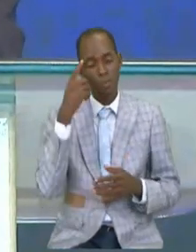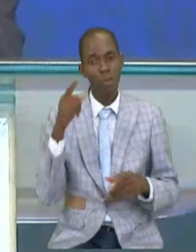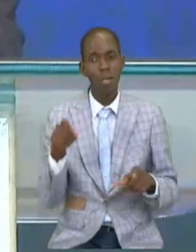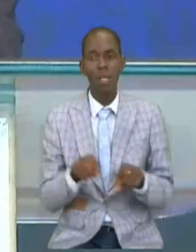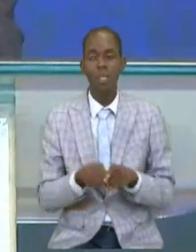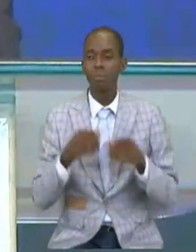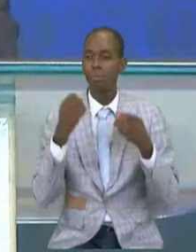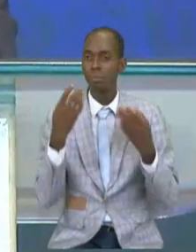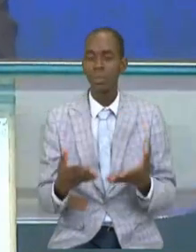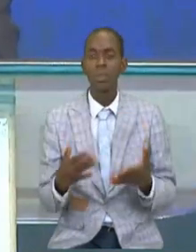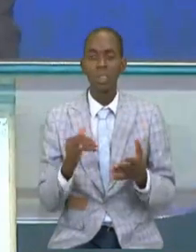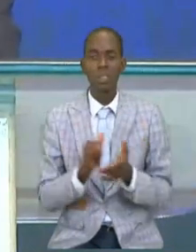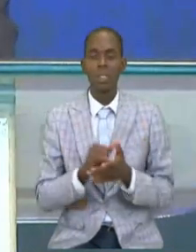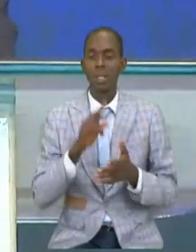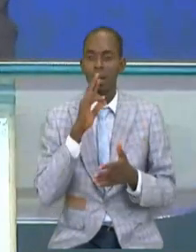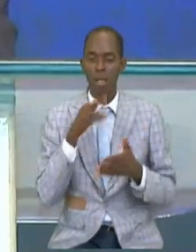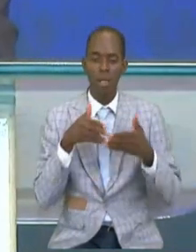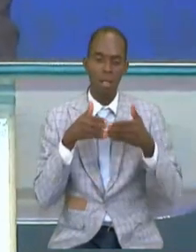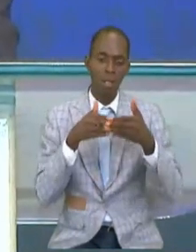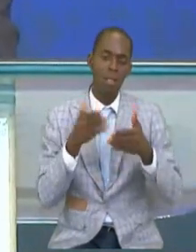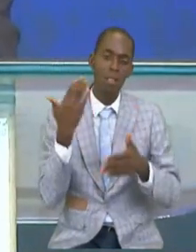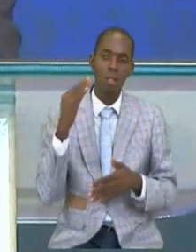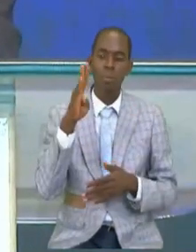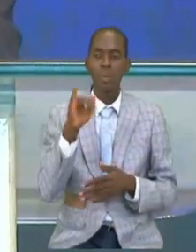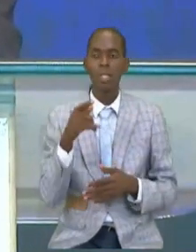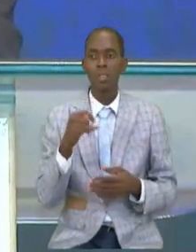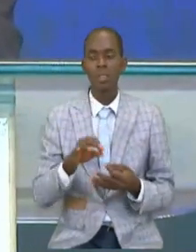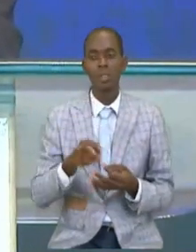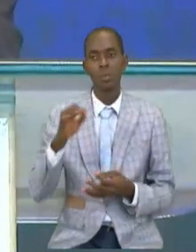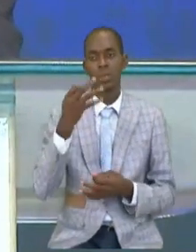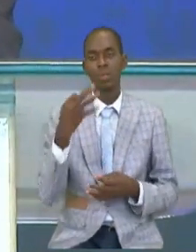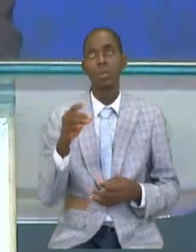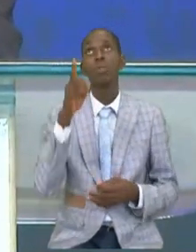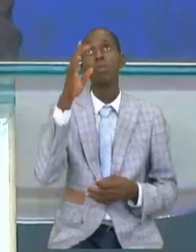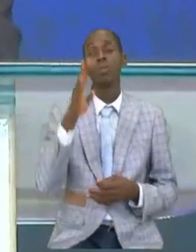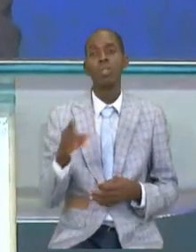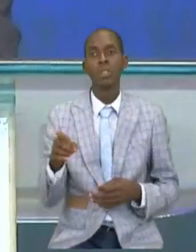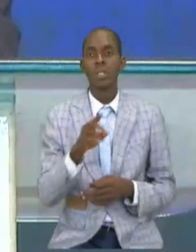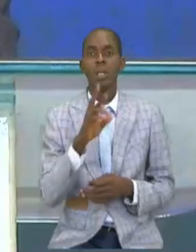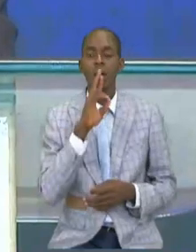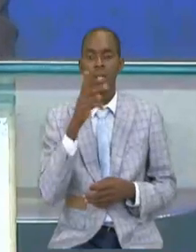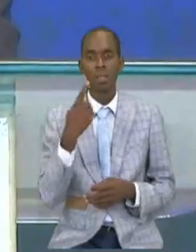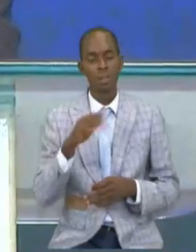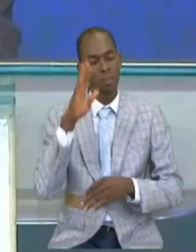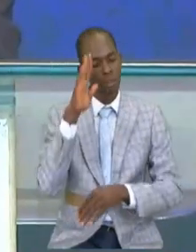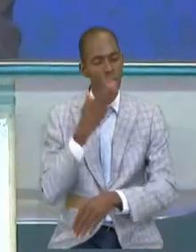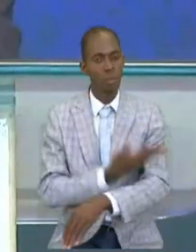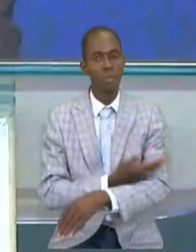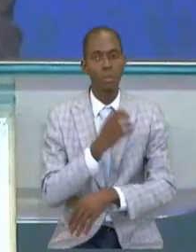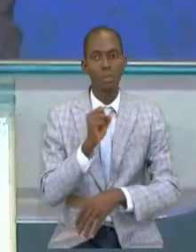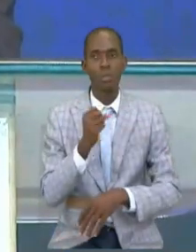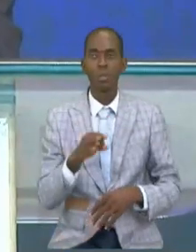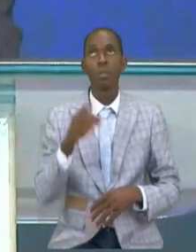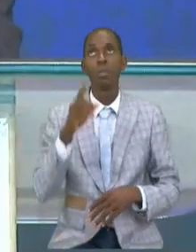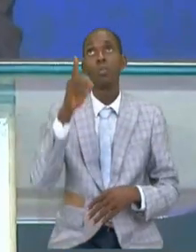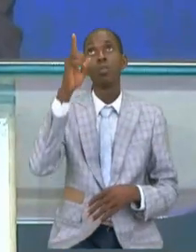Romains 8, 14. Car tous ceux qui sont conduits par l'Esprit de Dieu sont fils de